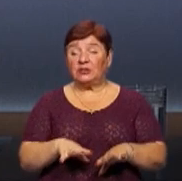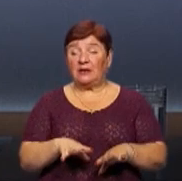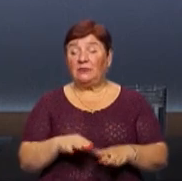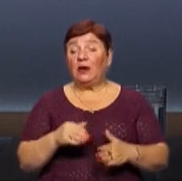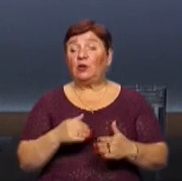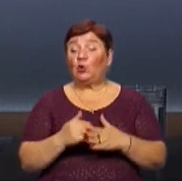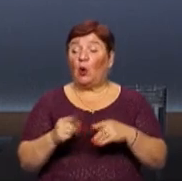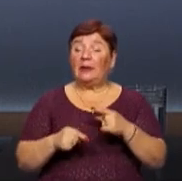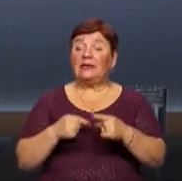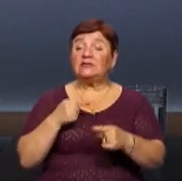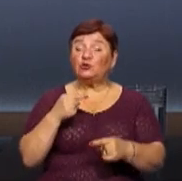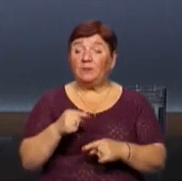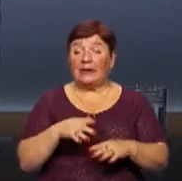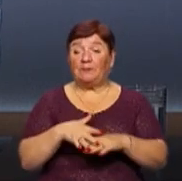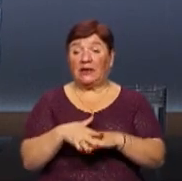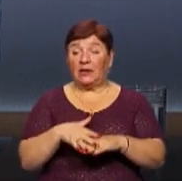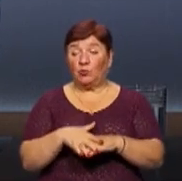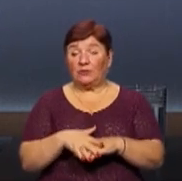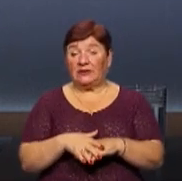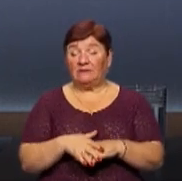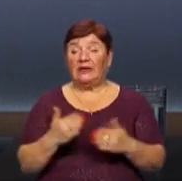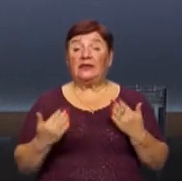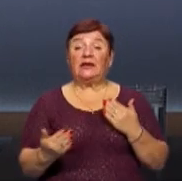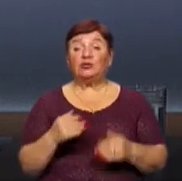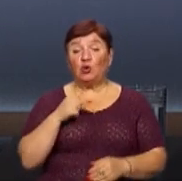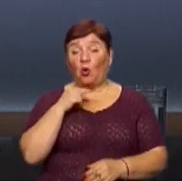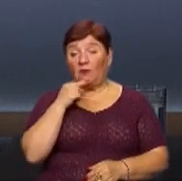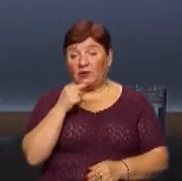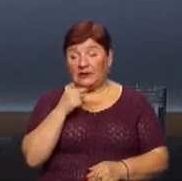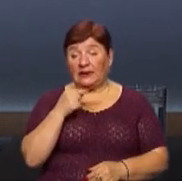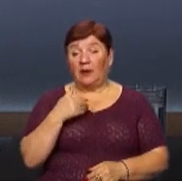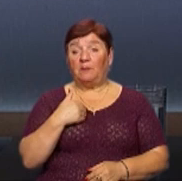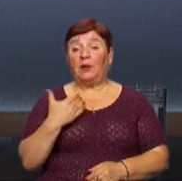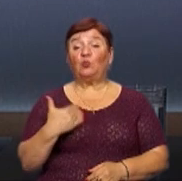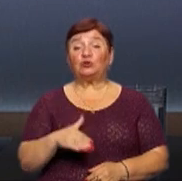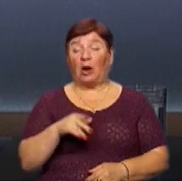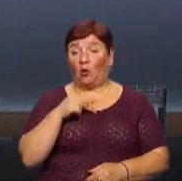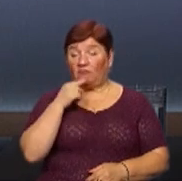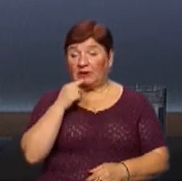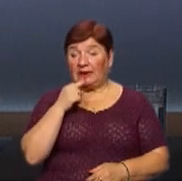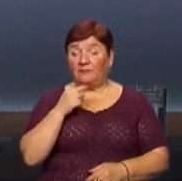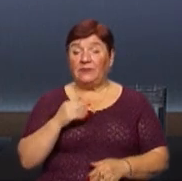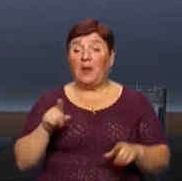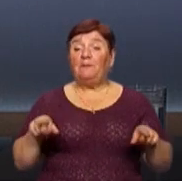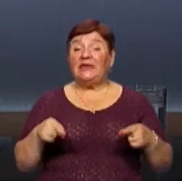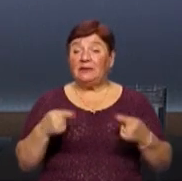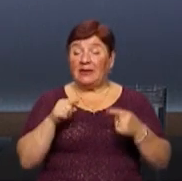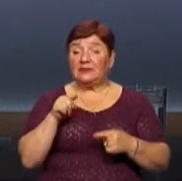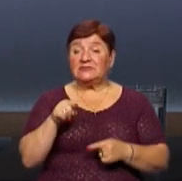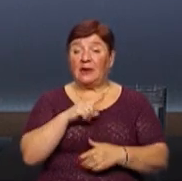Щодо наступних перерахунків, якщо говорити, ми вже піднімали це питання,